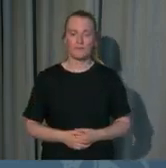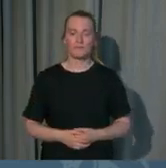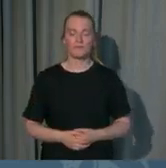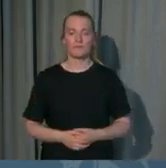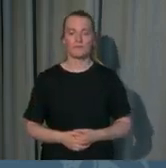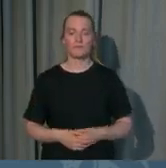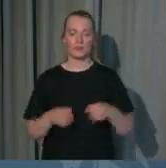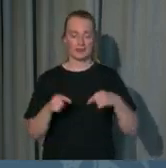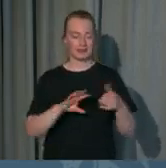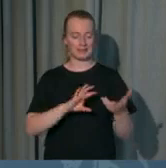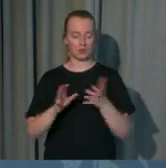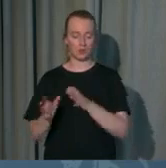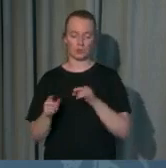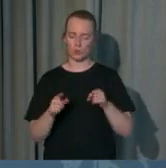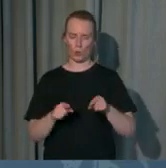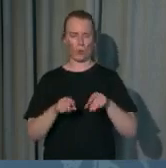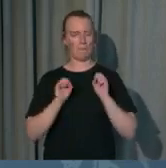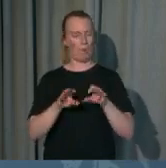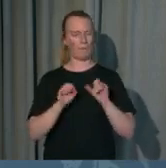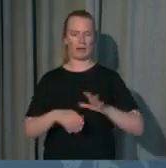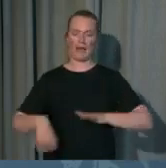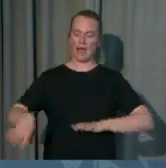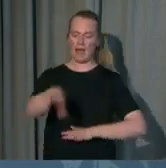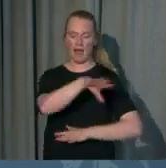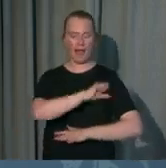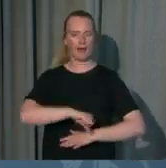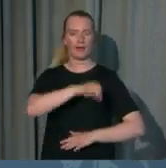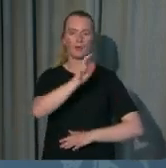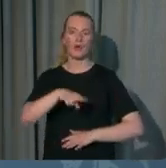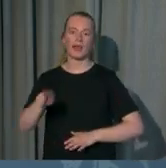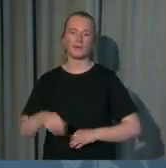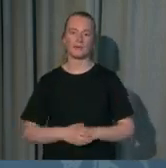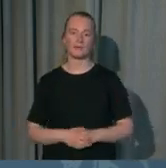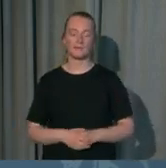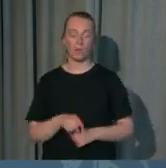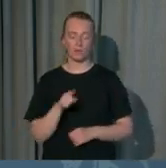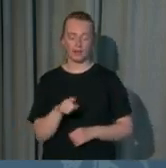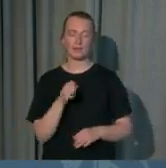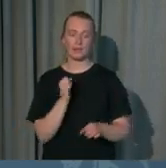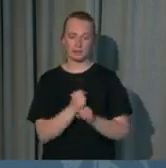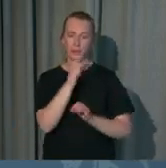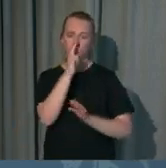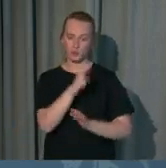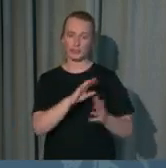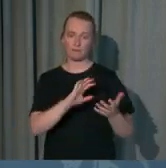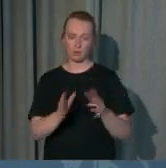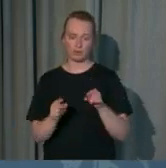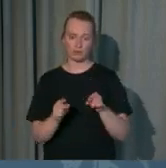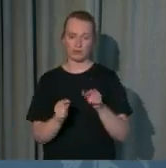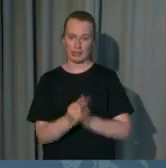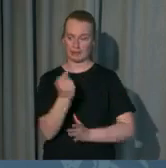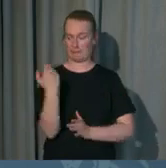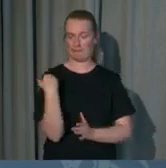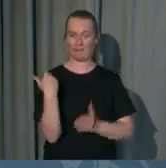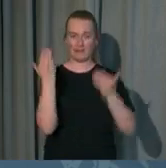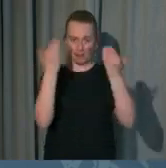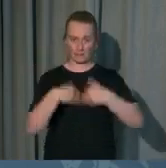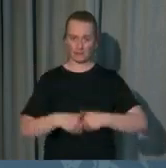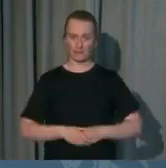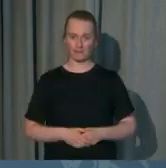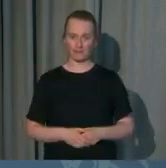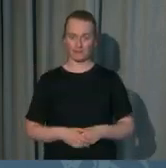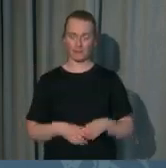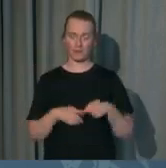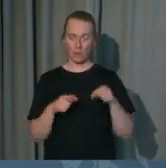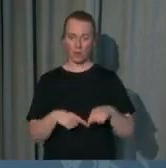preger hele landet vårt, og den også ganske fersk. Den skjedde i natt. Nå har det gått noen timer